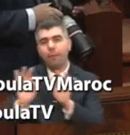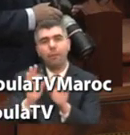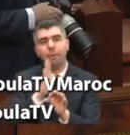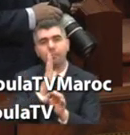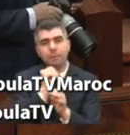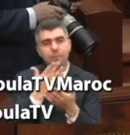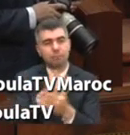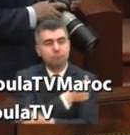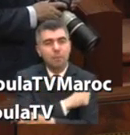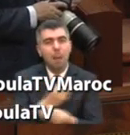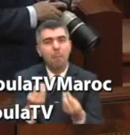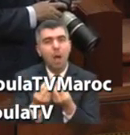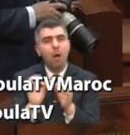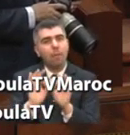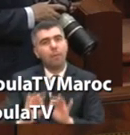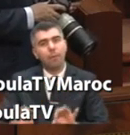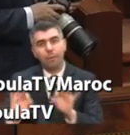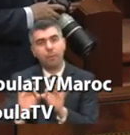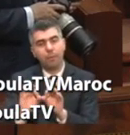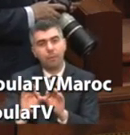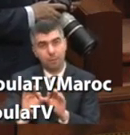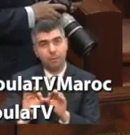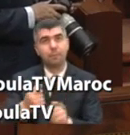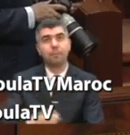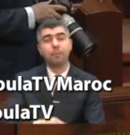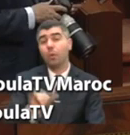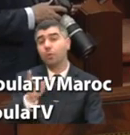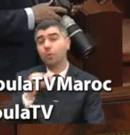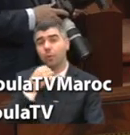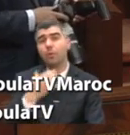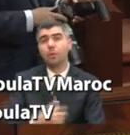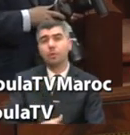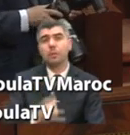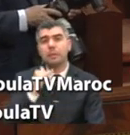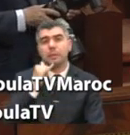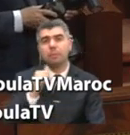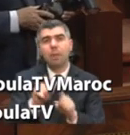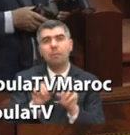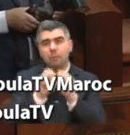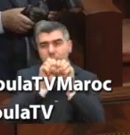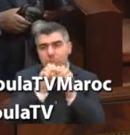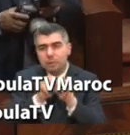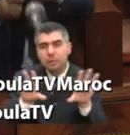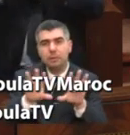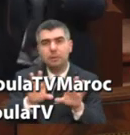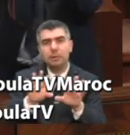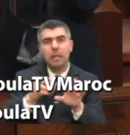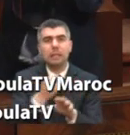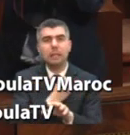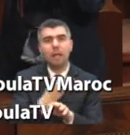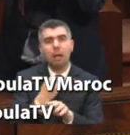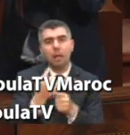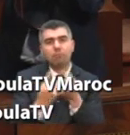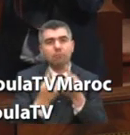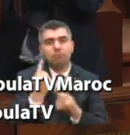كذلك التمريض. ثم السيد الوزير، كيف يعقل بأن هناك واحد الانتشار الغير المتساوي